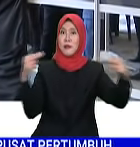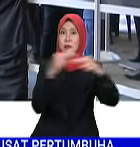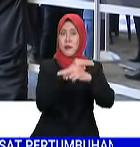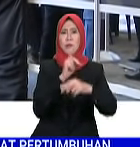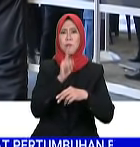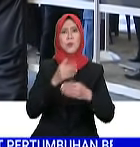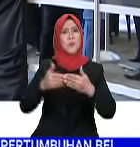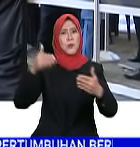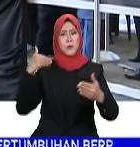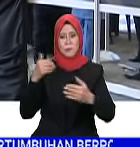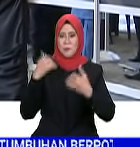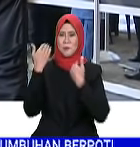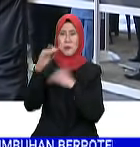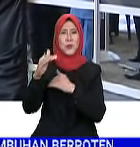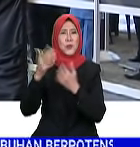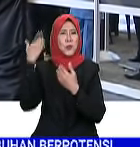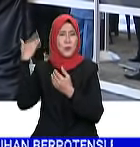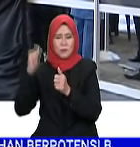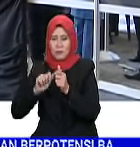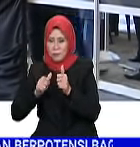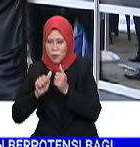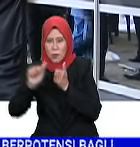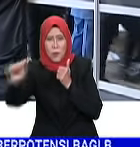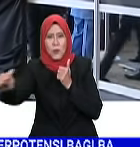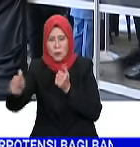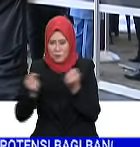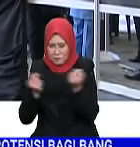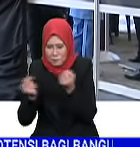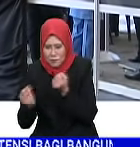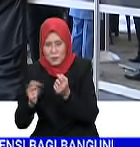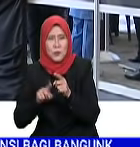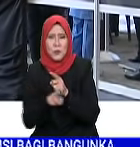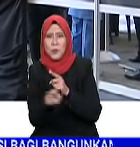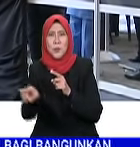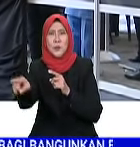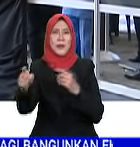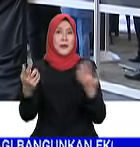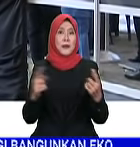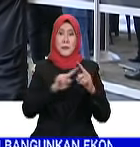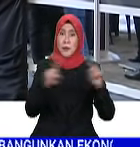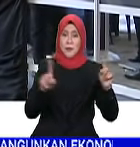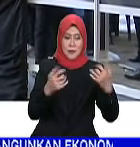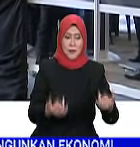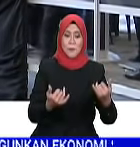tempoh sebelum ni, tempoh masa perjalanan itu terlalu lama. Jadi sejak